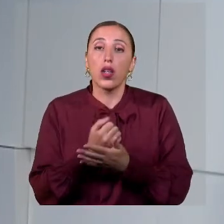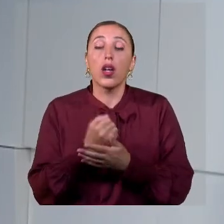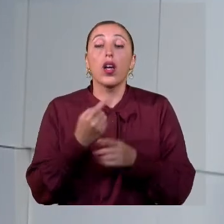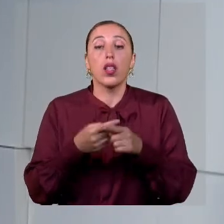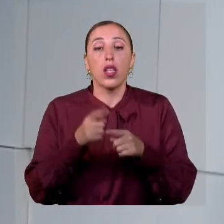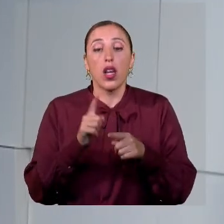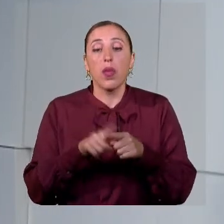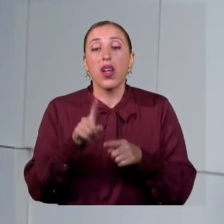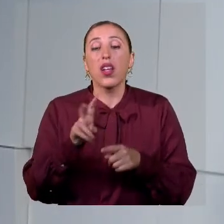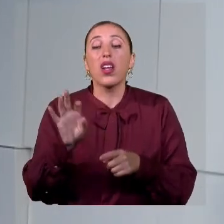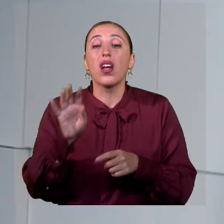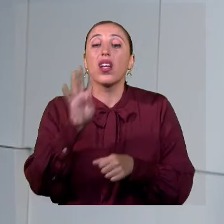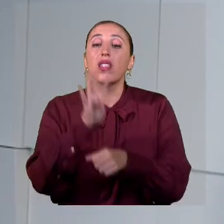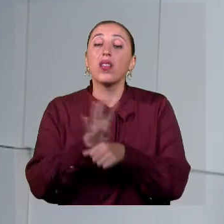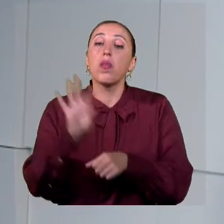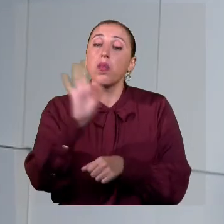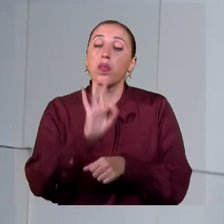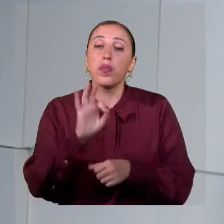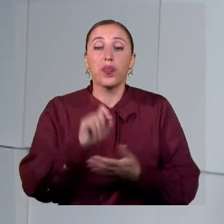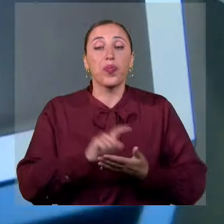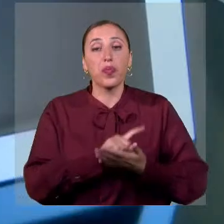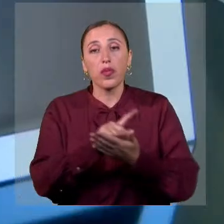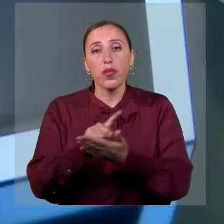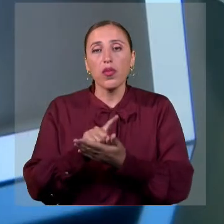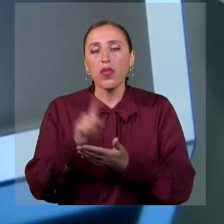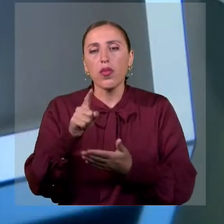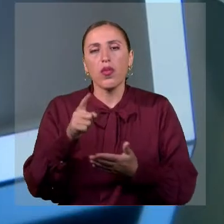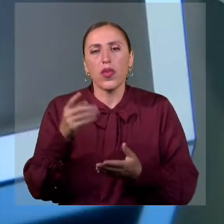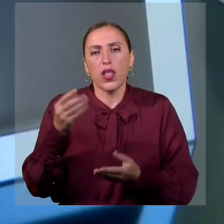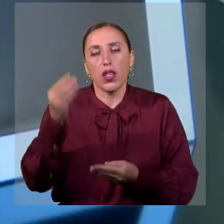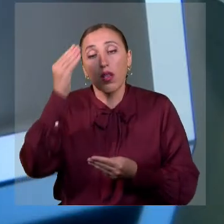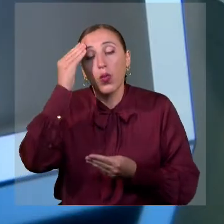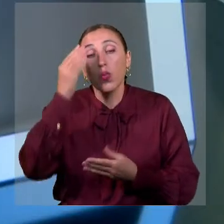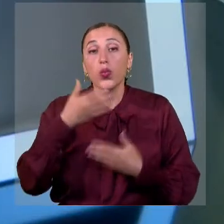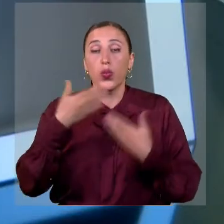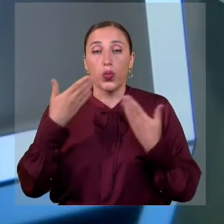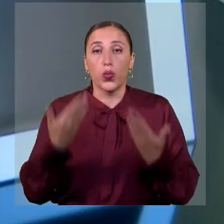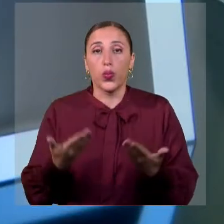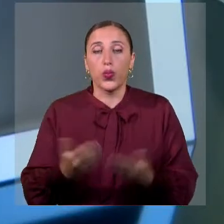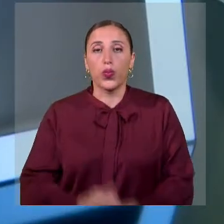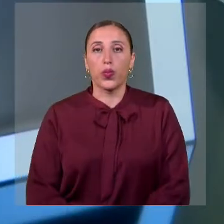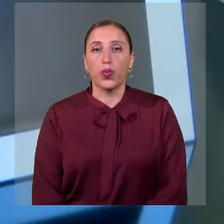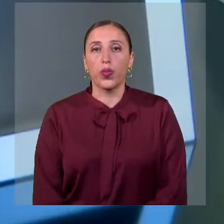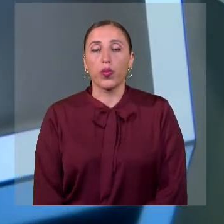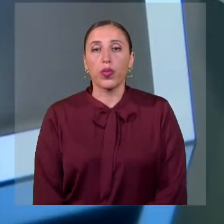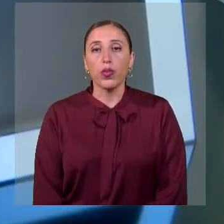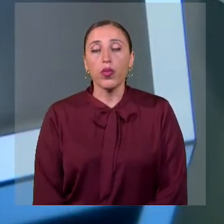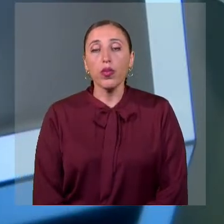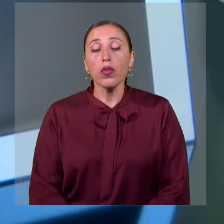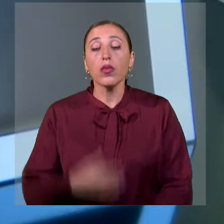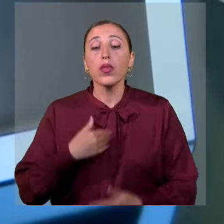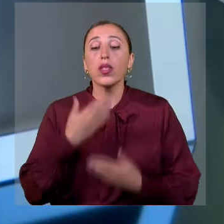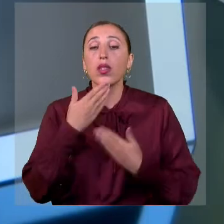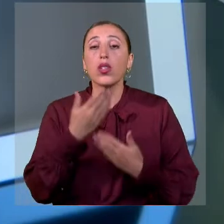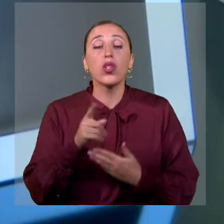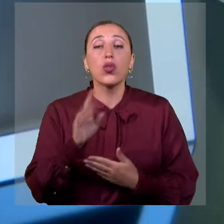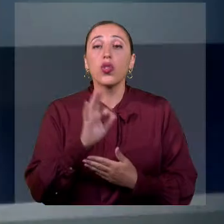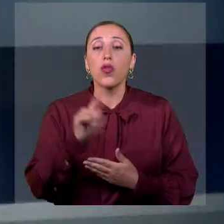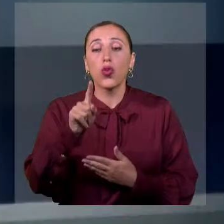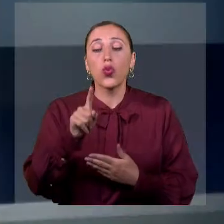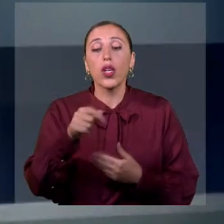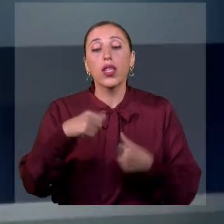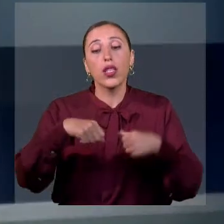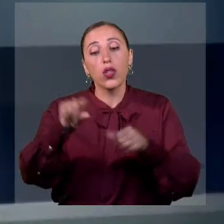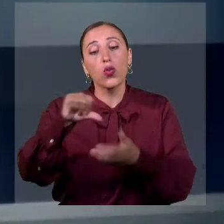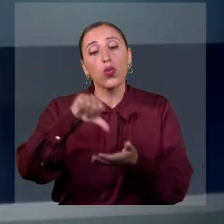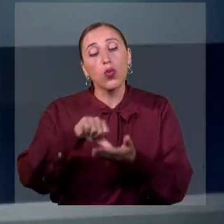քննարկումները կամ այդ խոսակցություններն են անտեղի։ Ինչու եմ ասում գնալու եք այդ նիստին, թե ոչ, որտեվ դատախազը երբ ձեզ հակադարձում էր,